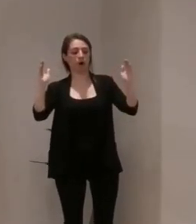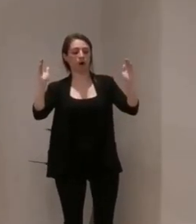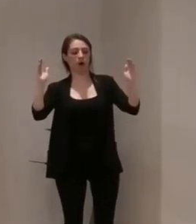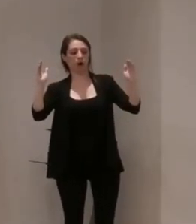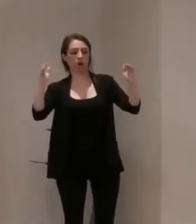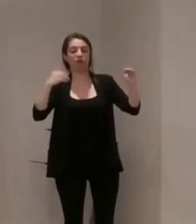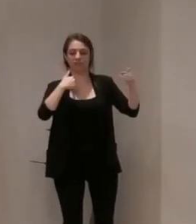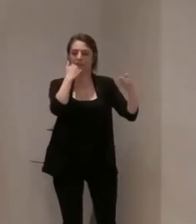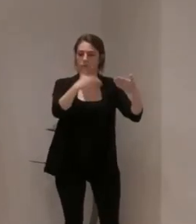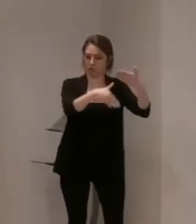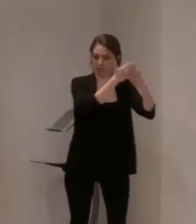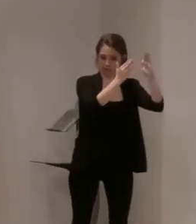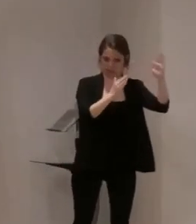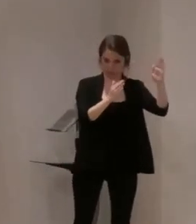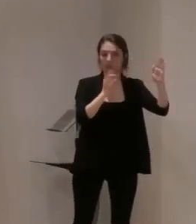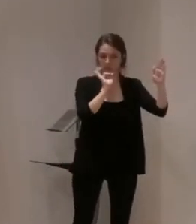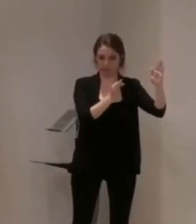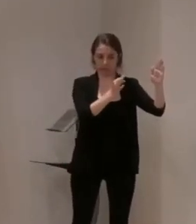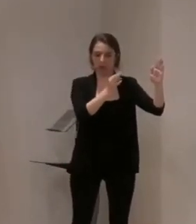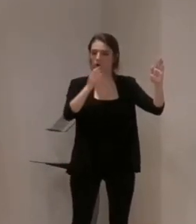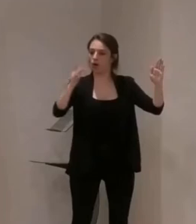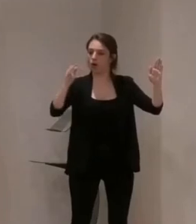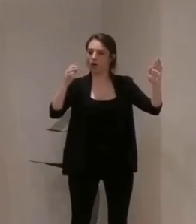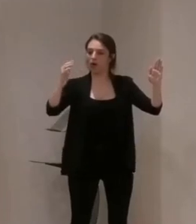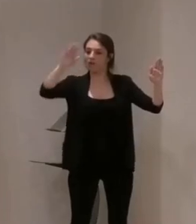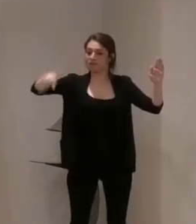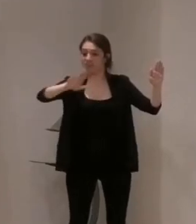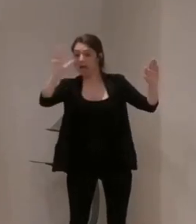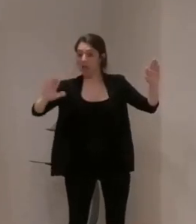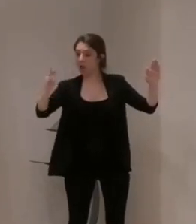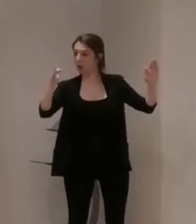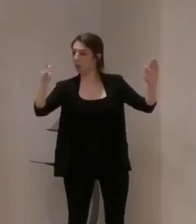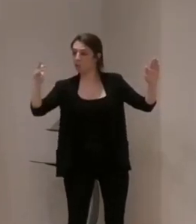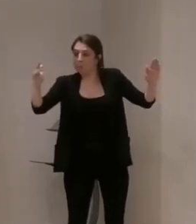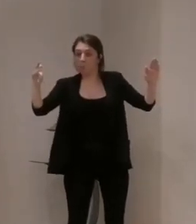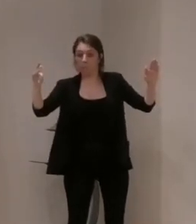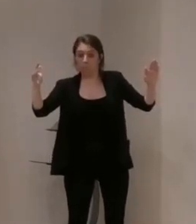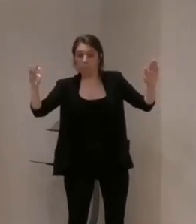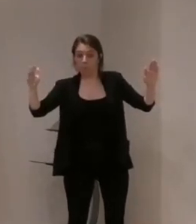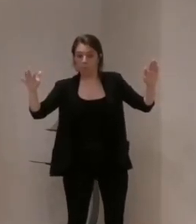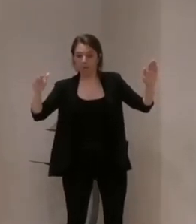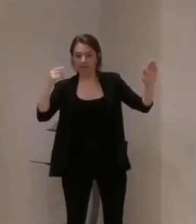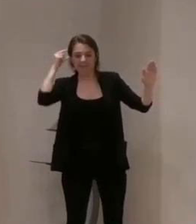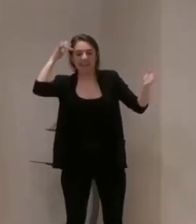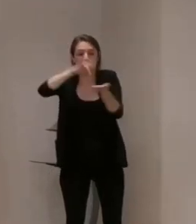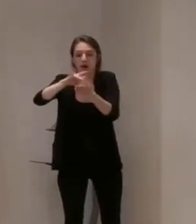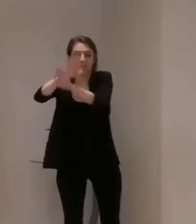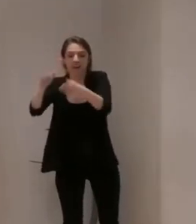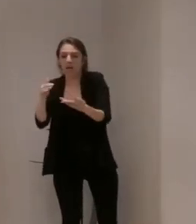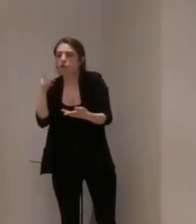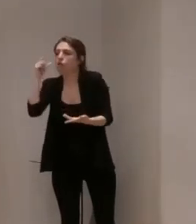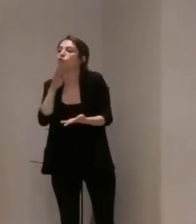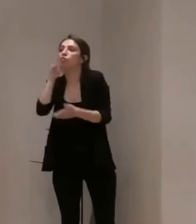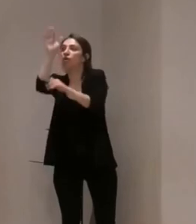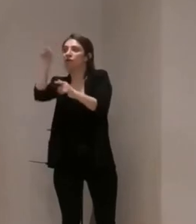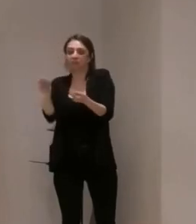com comença. Sabem que abans del parèntesi de la República hi ha la dictadura de Primo Rivera. Sabem que la restauració feia